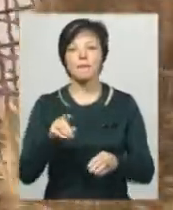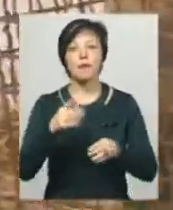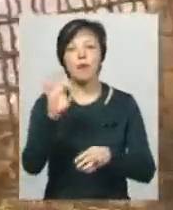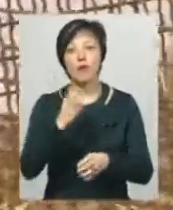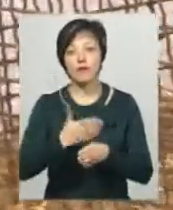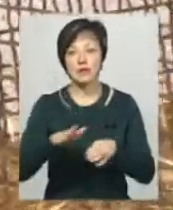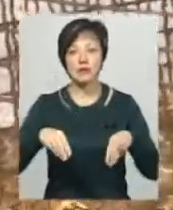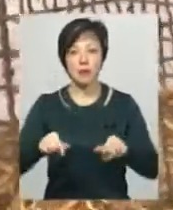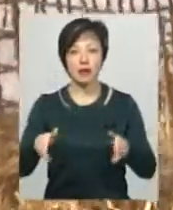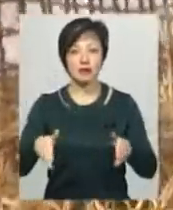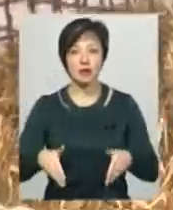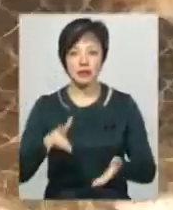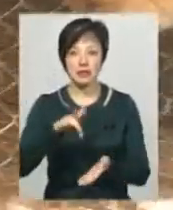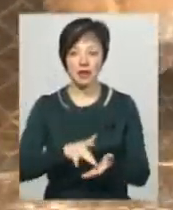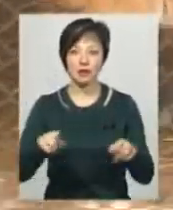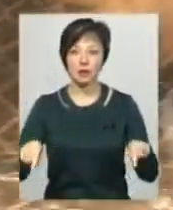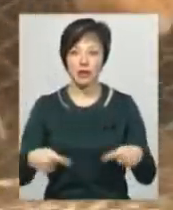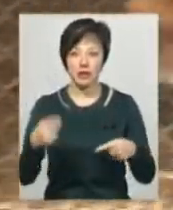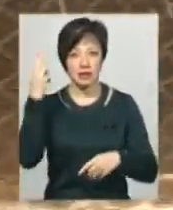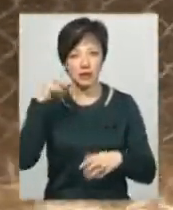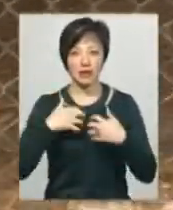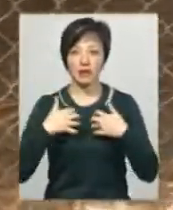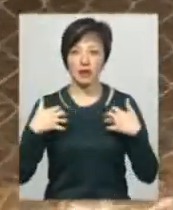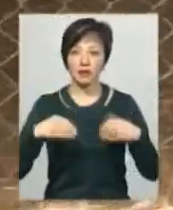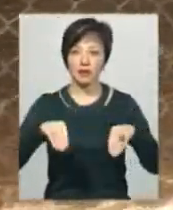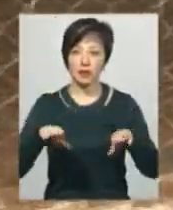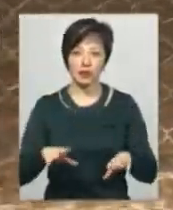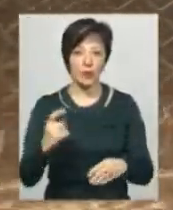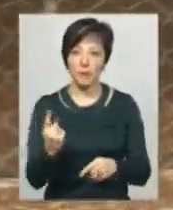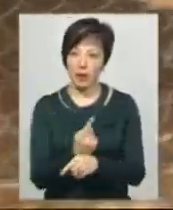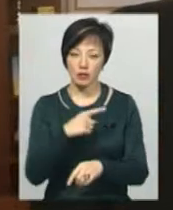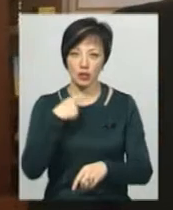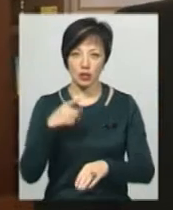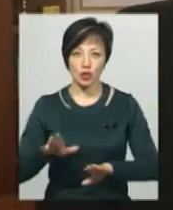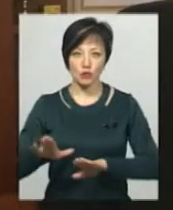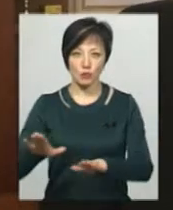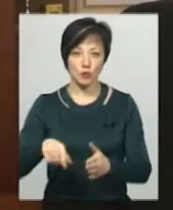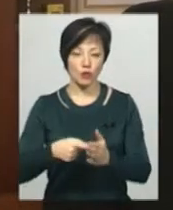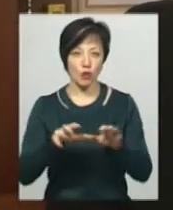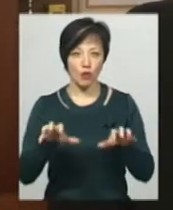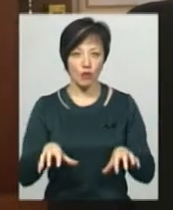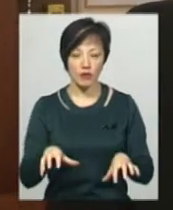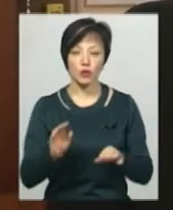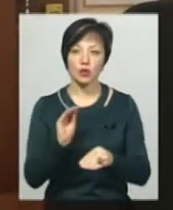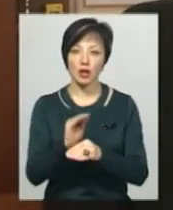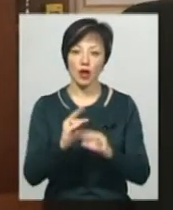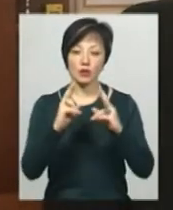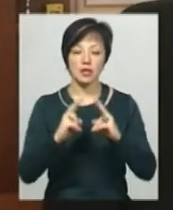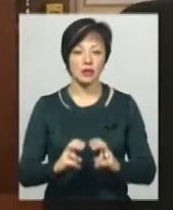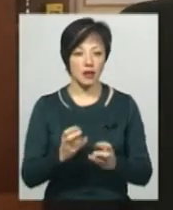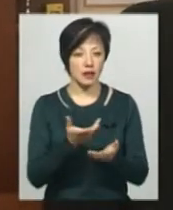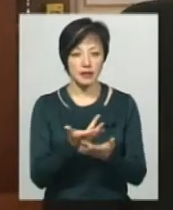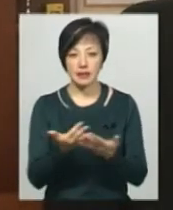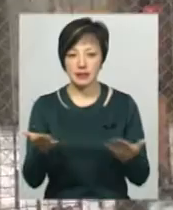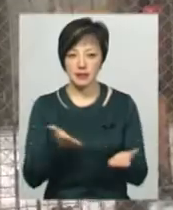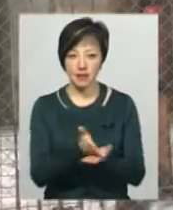виділення земельної ділянки для центру реабілітації диких тварин вирішується не вперше, каже Андрій Бондаренко. Чиновник додає, розглядали варіант